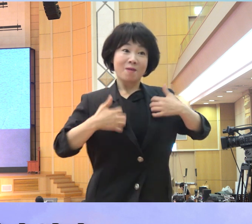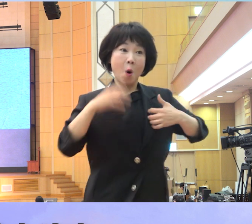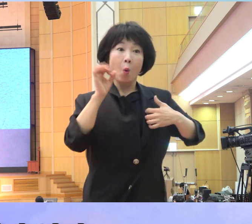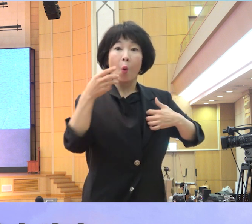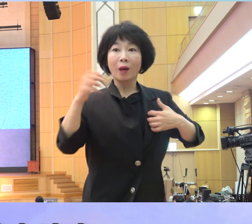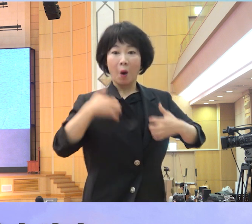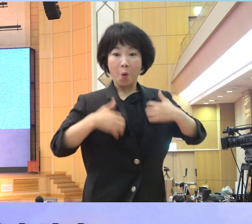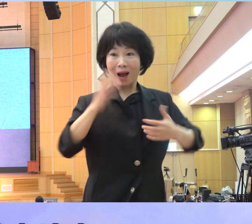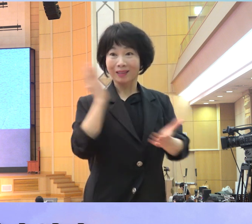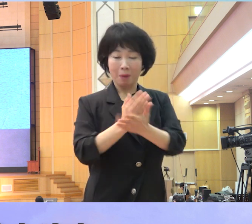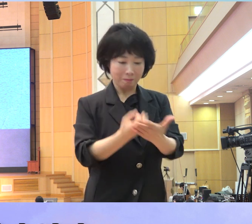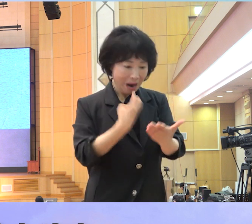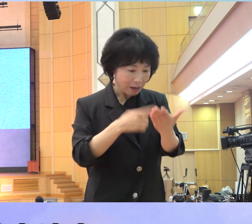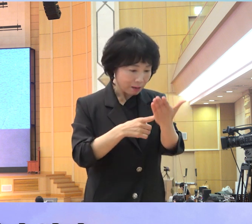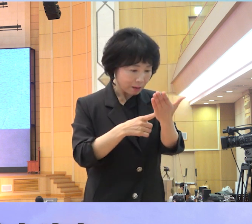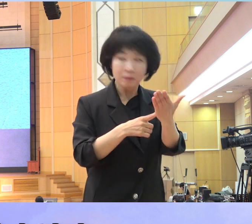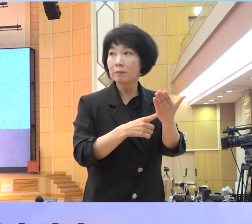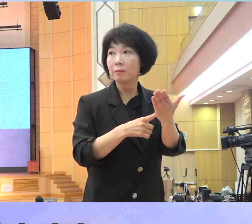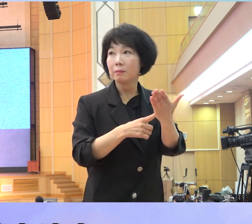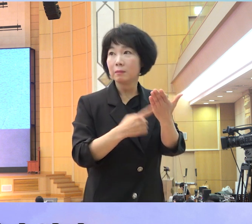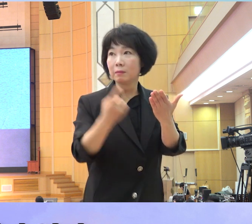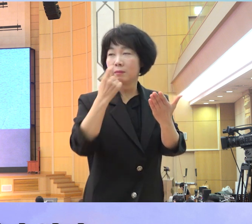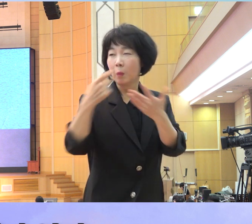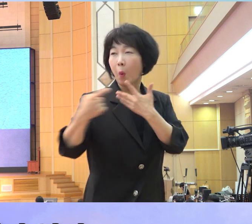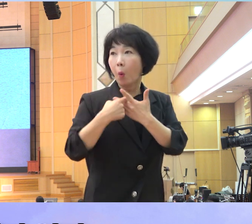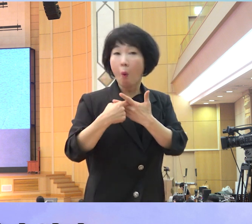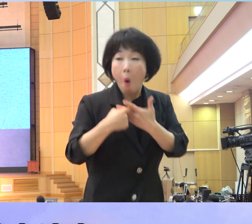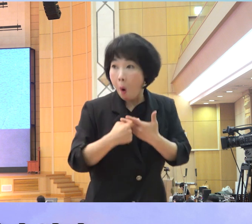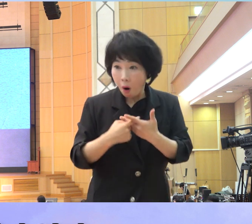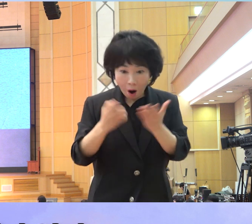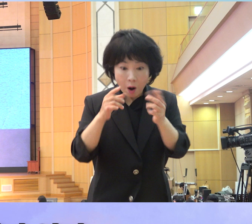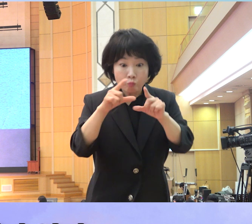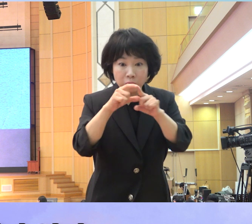오락이라는 말이 있다고? 아니 오락이라는 말이 있어?